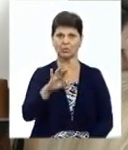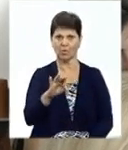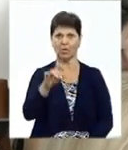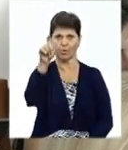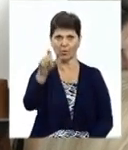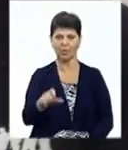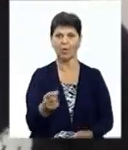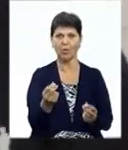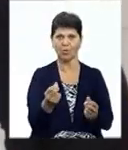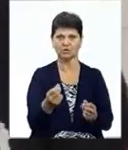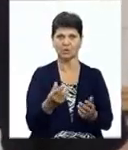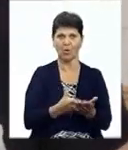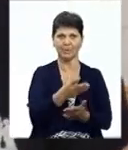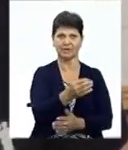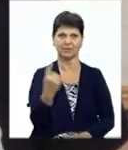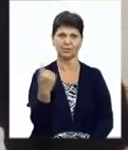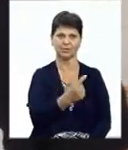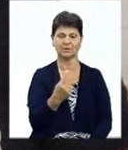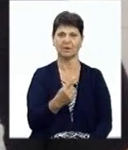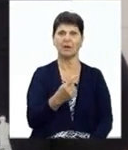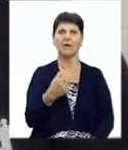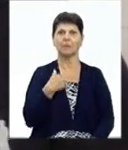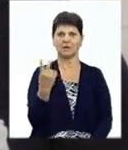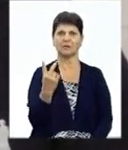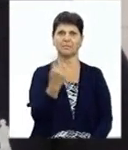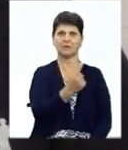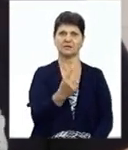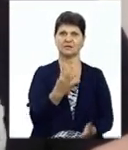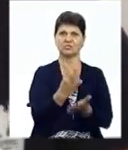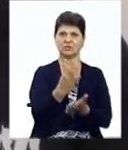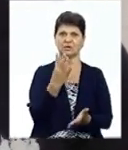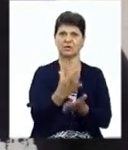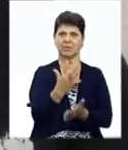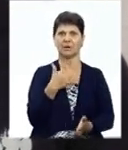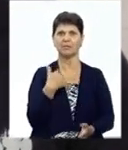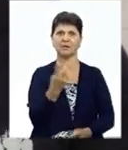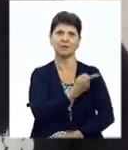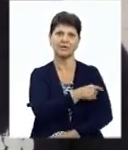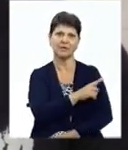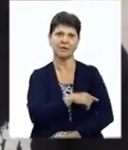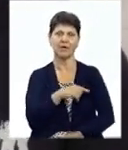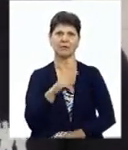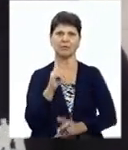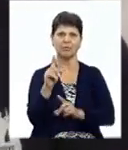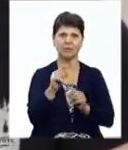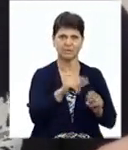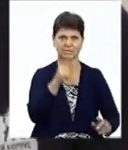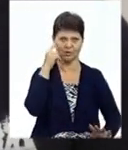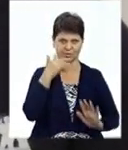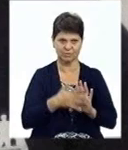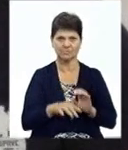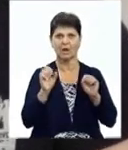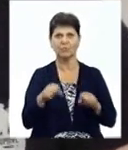це мізерні кошти. Пізніше там по 4, по 5 разів де. Кудись, розумієте? Може мені в лікарню треба з'їздити? Розумієте? Може